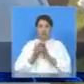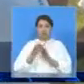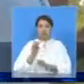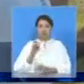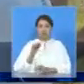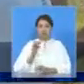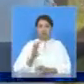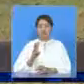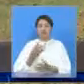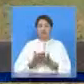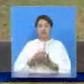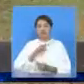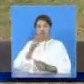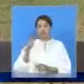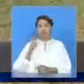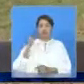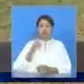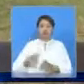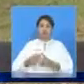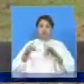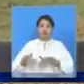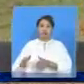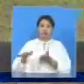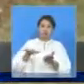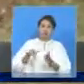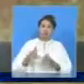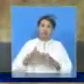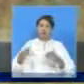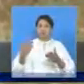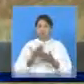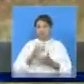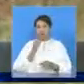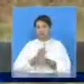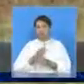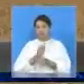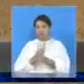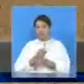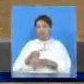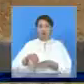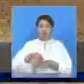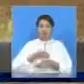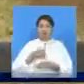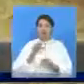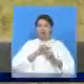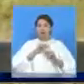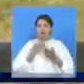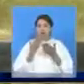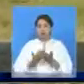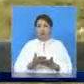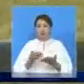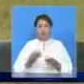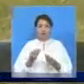Танярберген. Местное хозяйство занялось развитием орошаемого землеводства. Председатель хозяйства доложил главе региона о работе. Сегодня аграрий